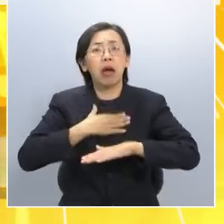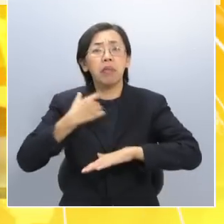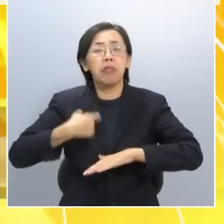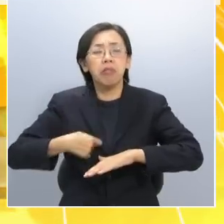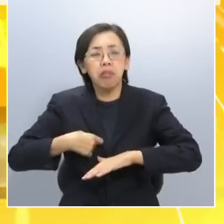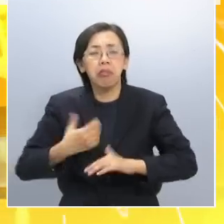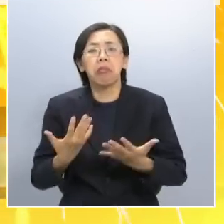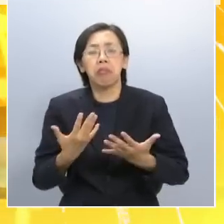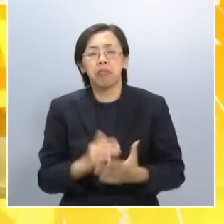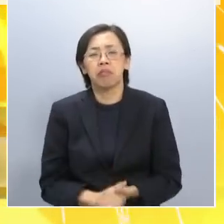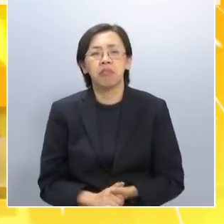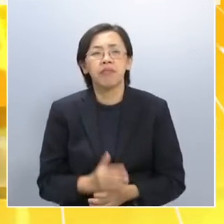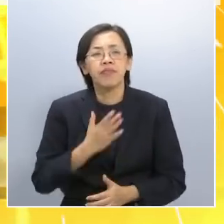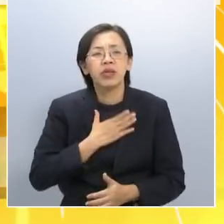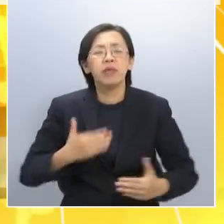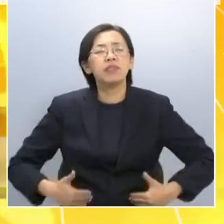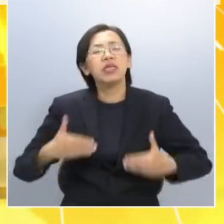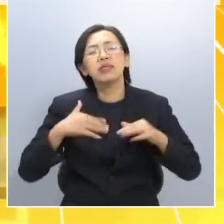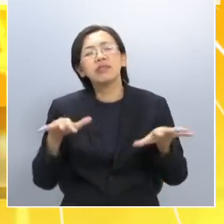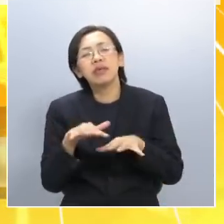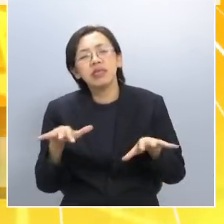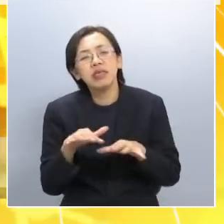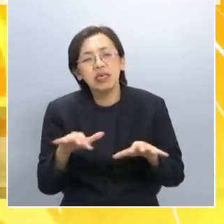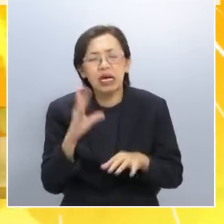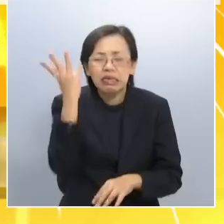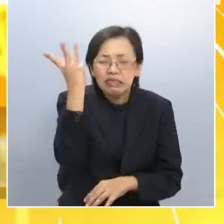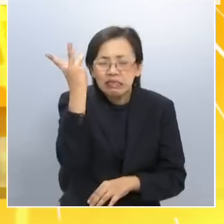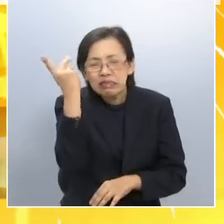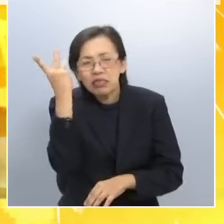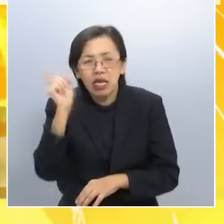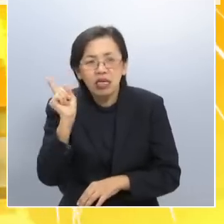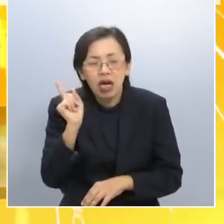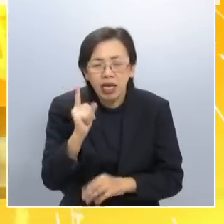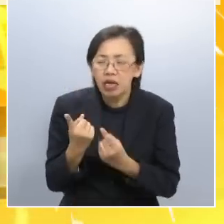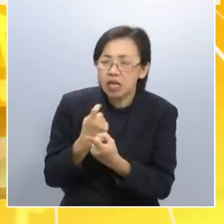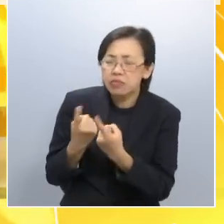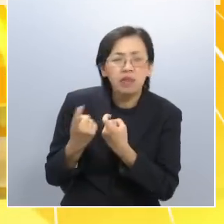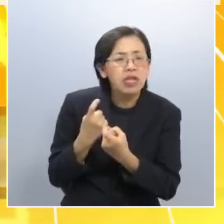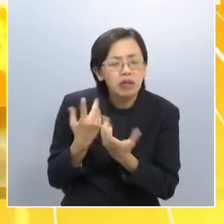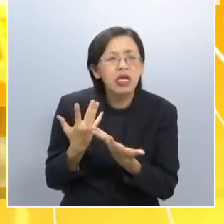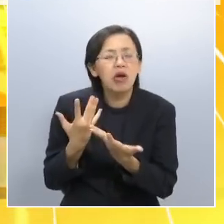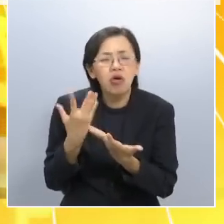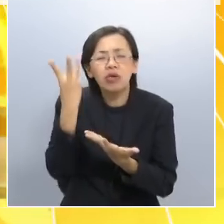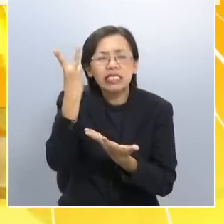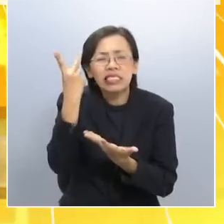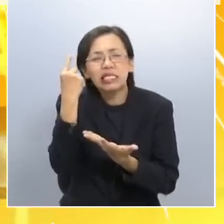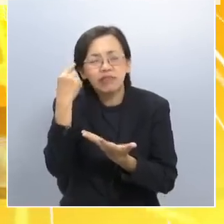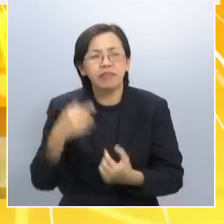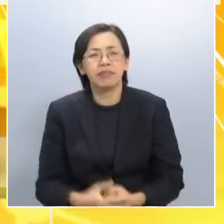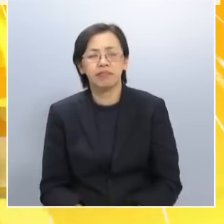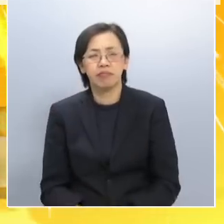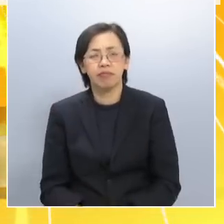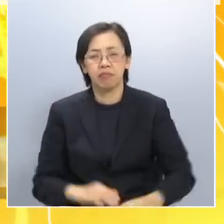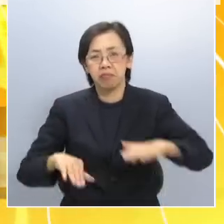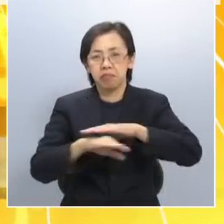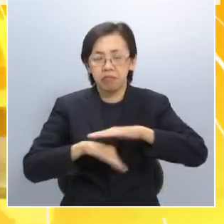กติผมก็ใช้ชีวิตปกตินะผมก็คือกังวลมันก็คือกังวลเวลาคนนู้นคนนี้ถามทั่วไปเนี่ยครับแค่นั้นเอง เท่าที่เห็นพยานหลักฐาน